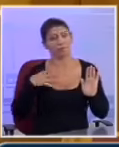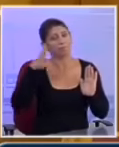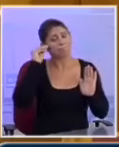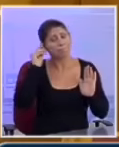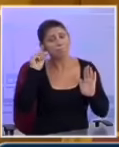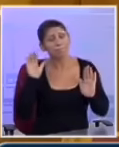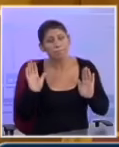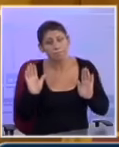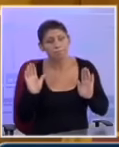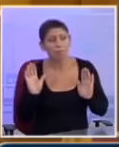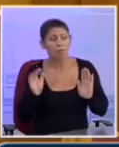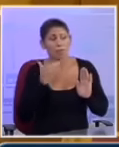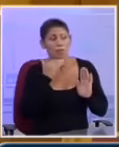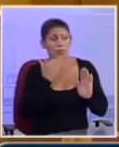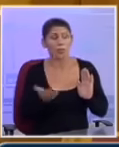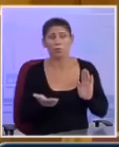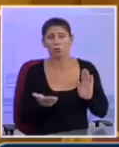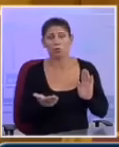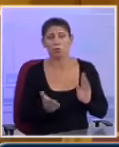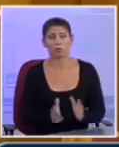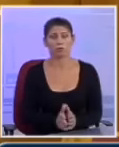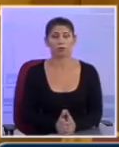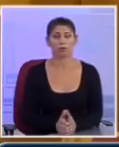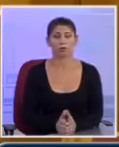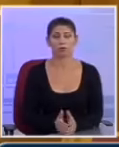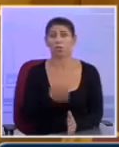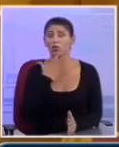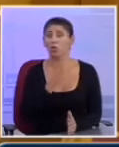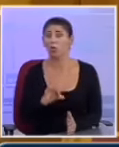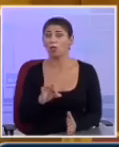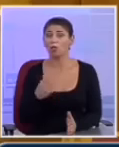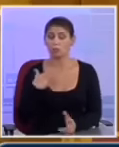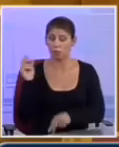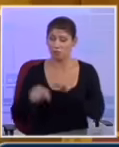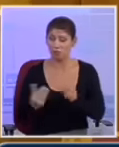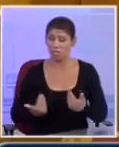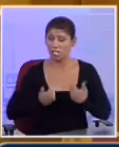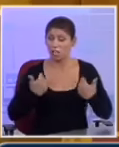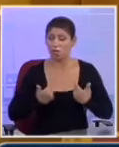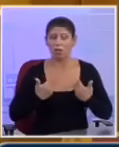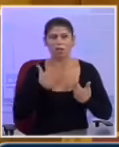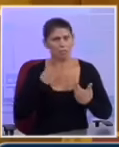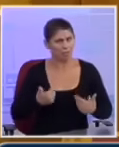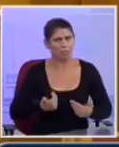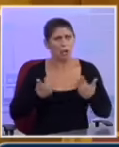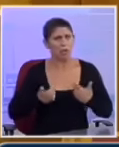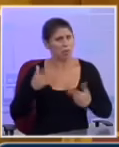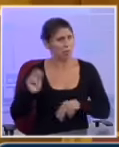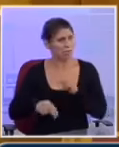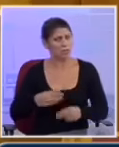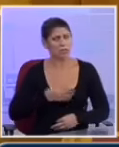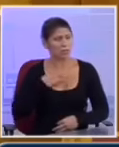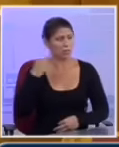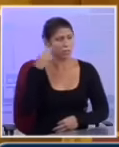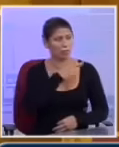Αντιλαμβάνεστε ότι δεν μπορώ τους λόγους για τους οποίους με ψήφισε η νεολαία, γιατί η νεολαία με ψήφισε, ξέρετε κύριε